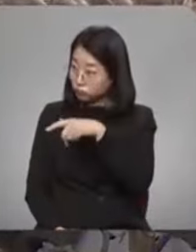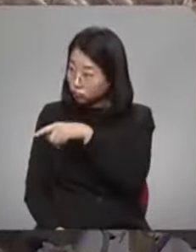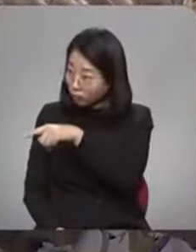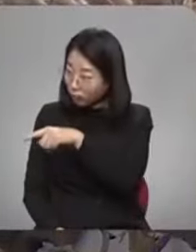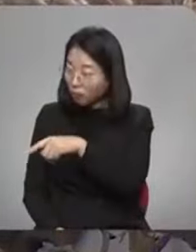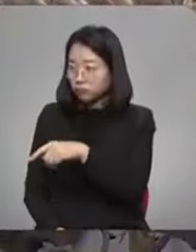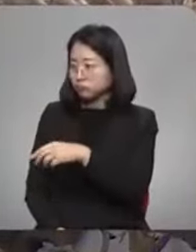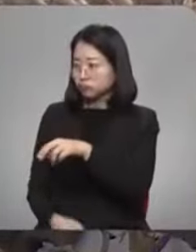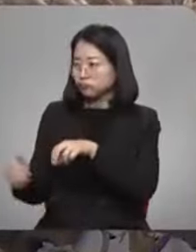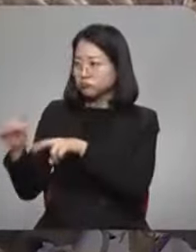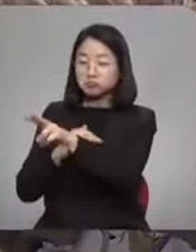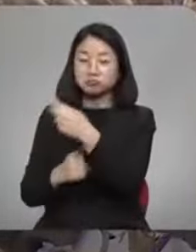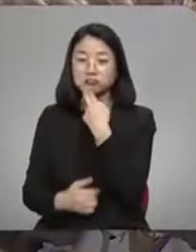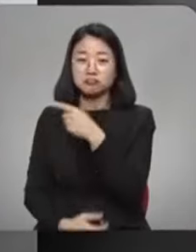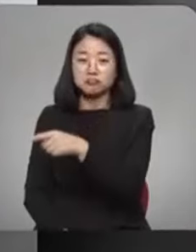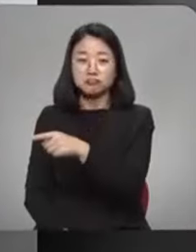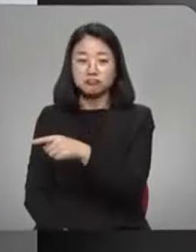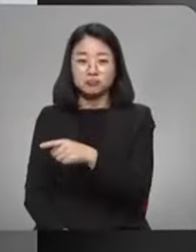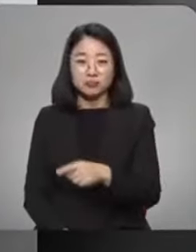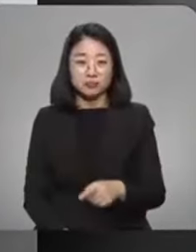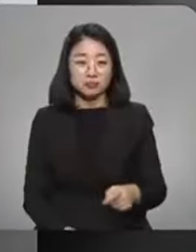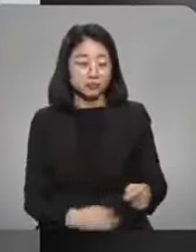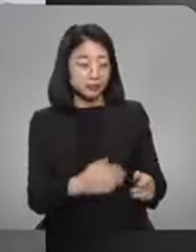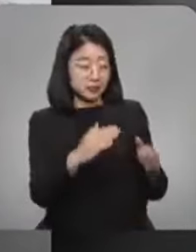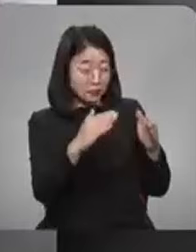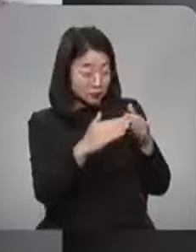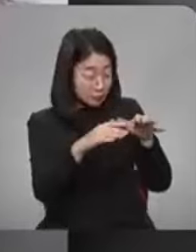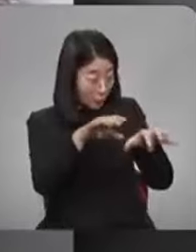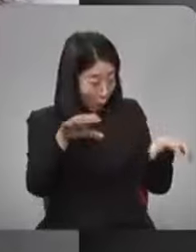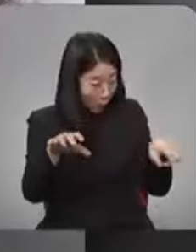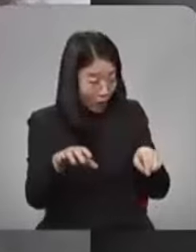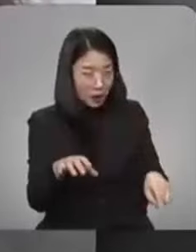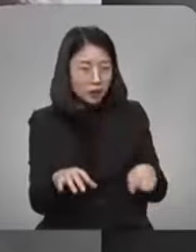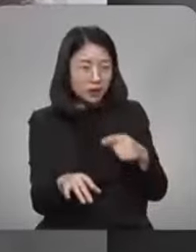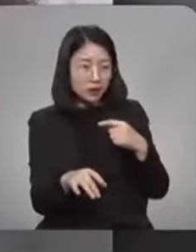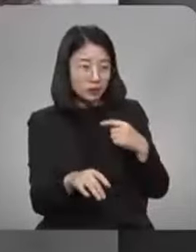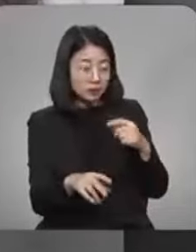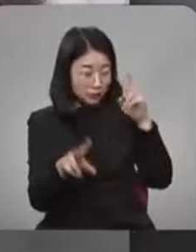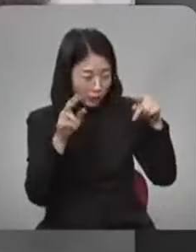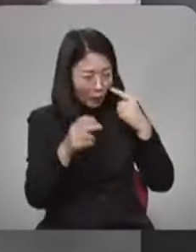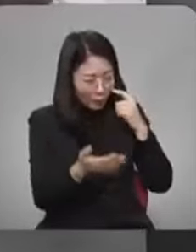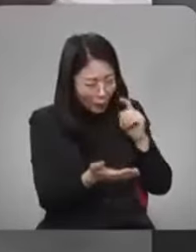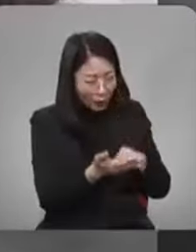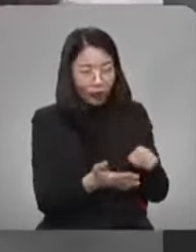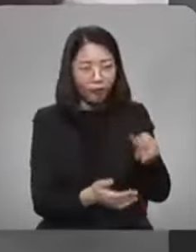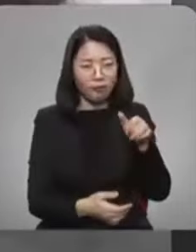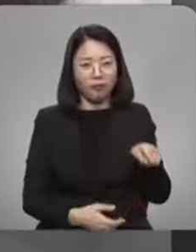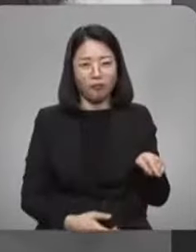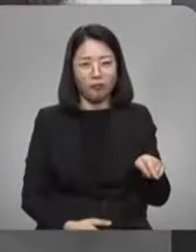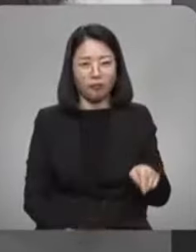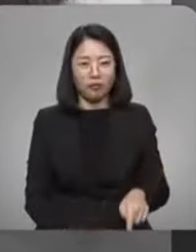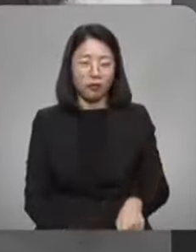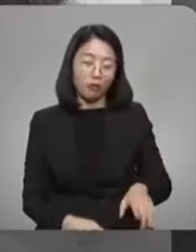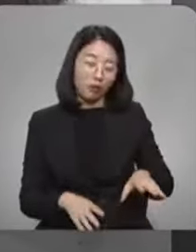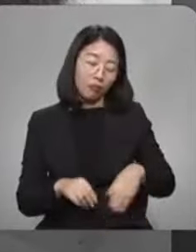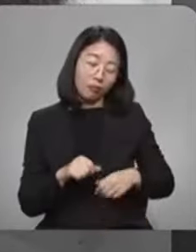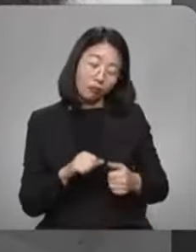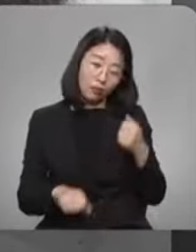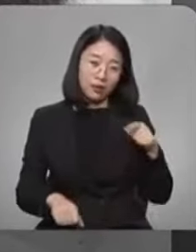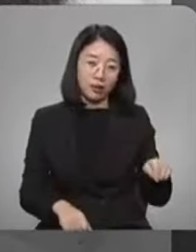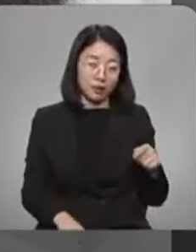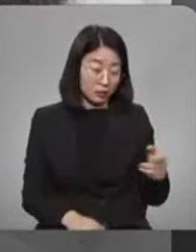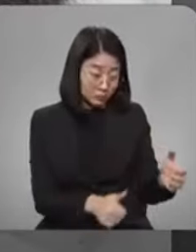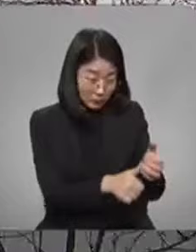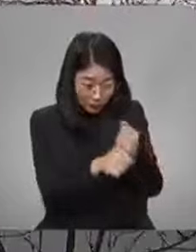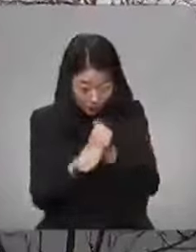달아나지 않습니다. 산간 마을 주변에서도 눈 속에 주저앉은 사냥이 발견됐습니다. 탈진한 상태로